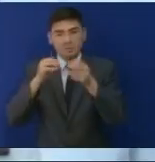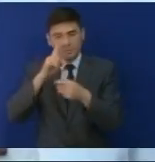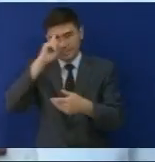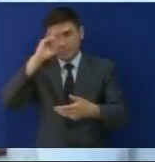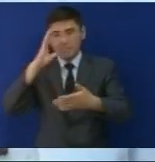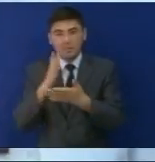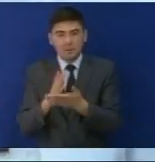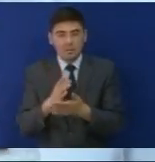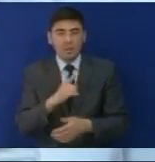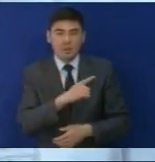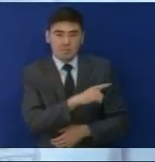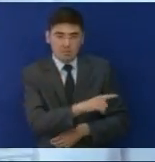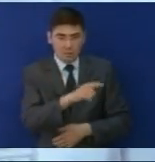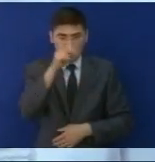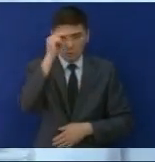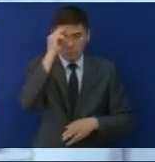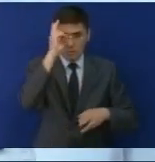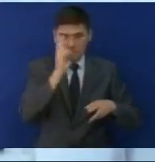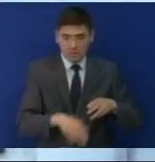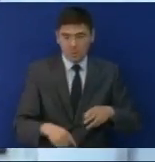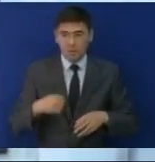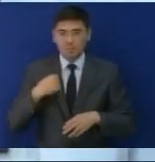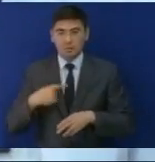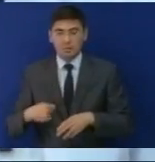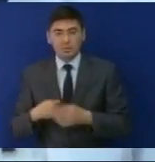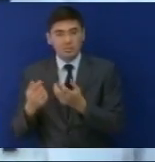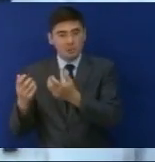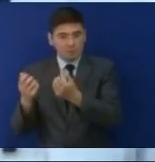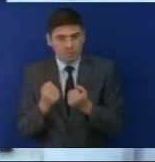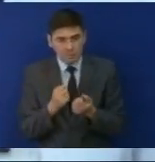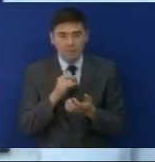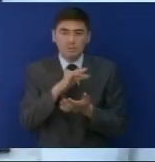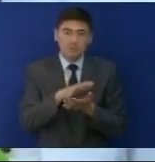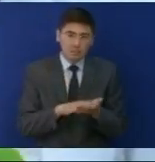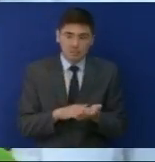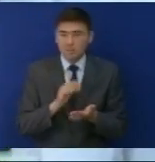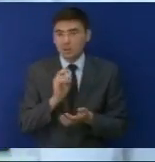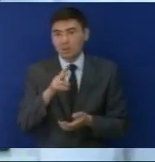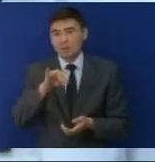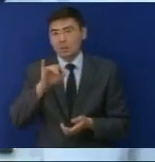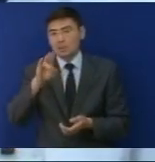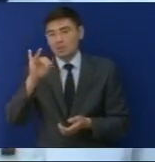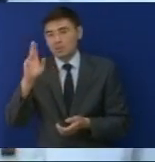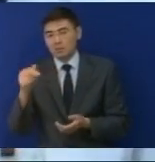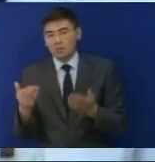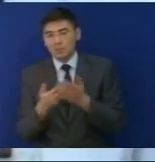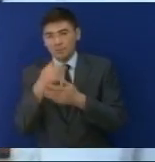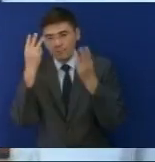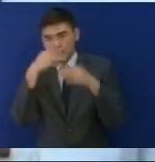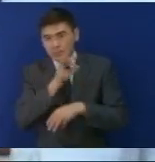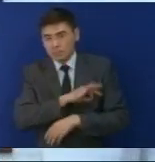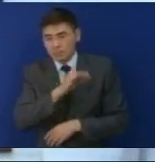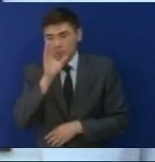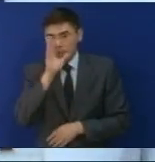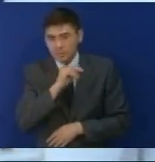профессорским преподавательским составом, внедрение новых клинических технологий, а также позволяет